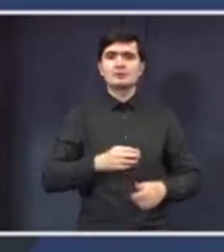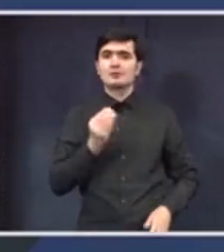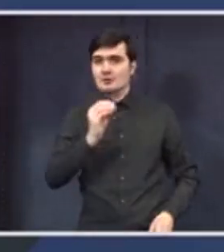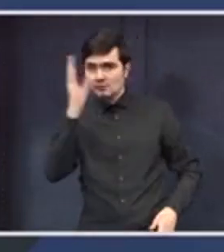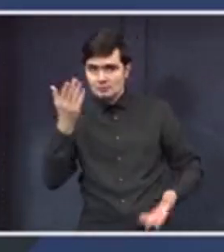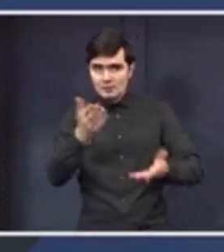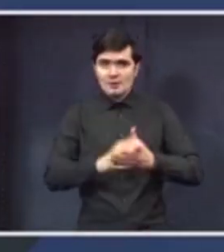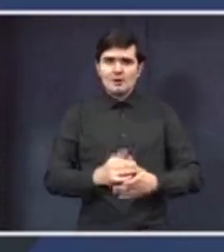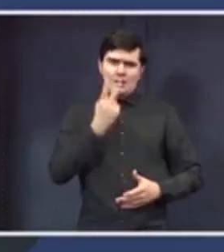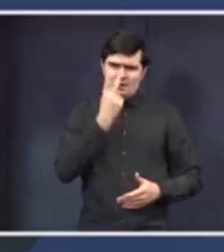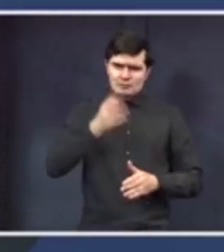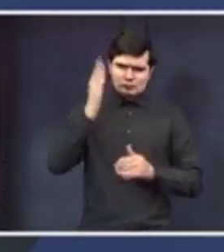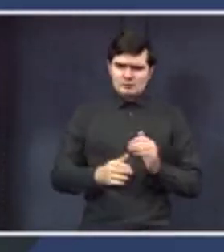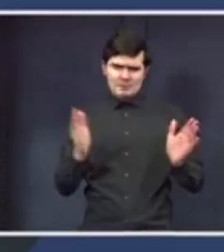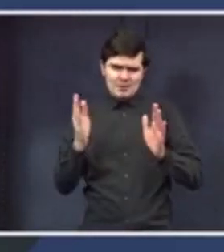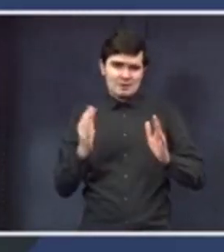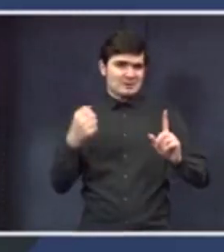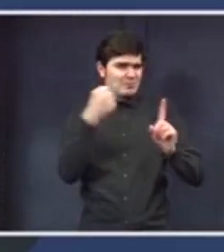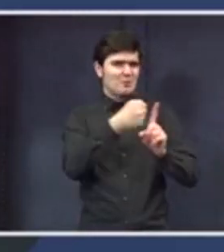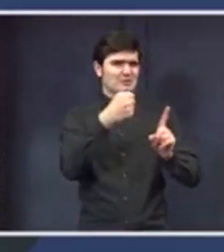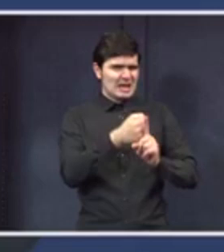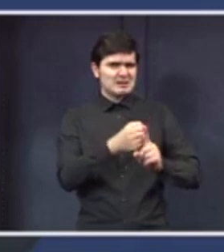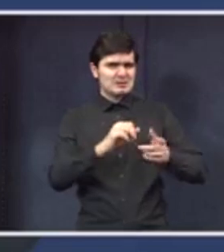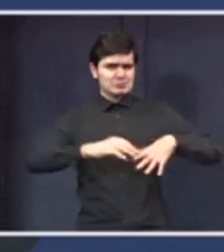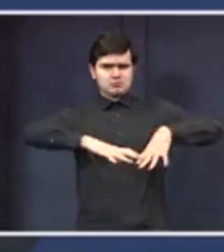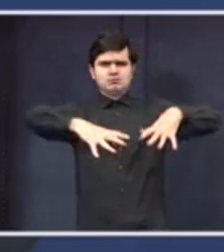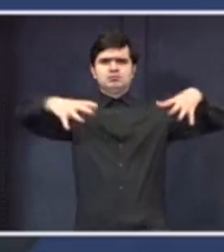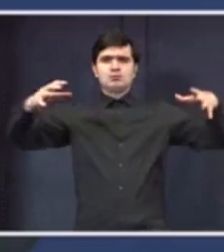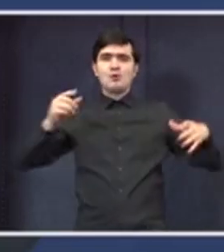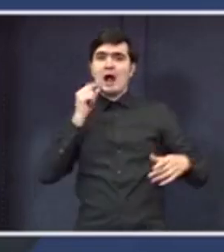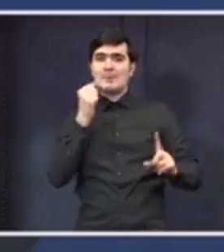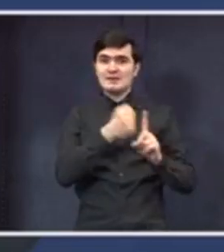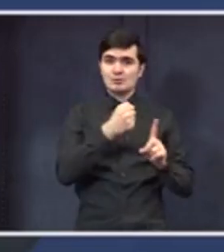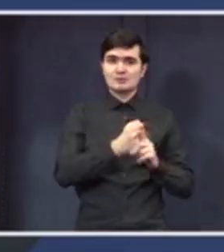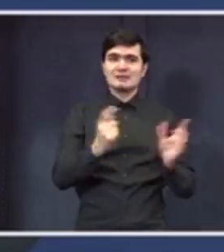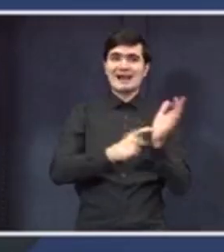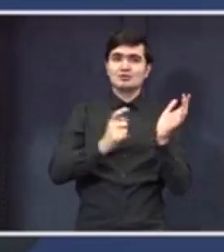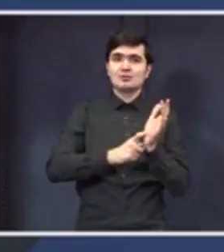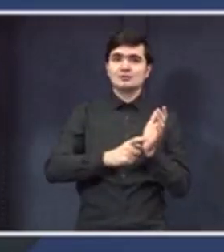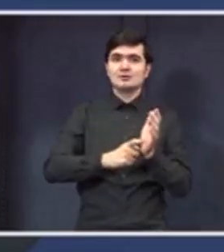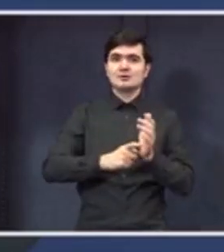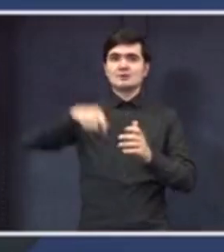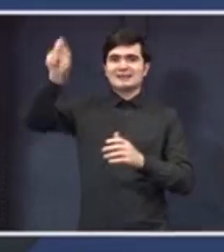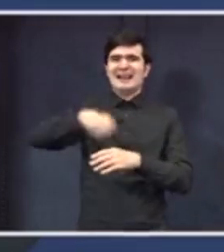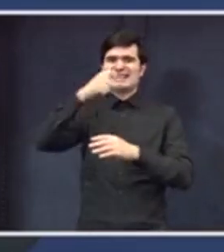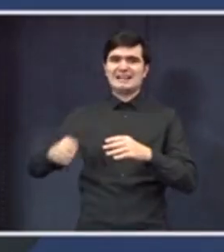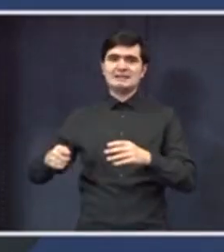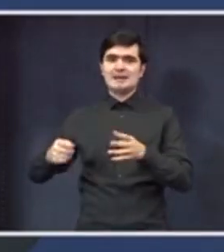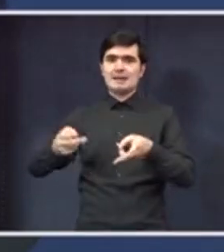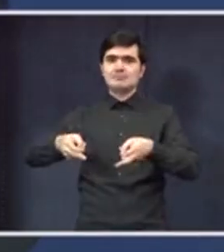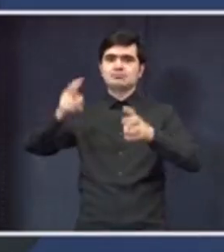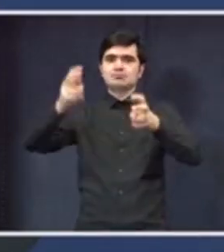TV. Am văzut în ultima perioadă proteste destul de ample. Protestatarii au cerut oarecum ridicarea restricțiilor. Au stat